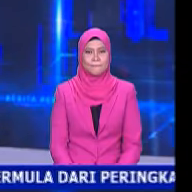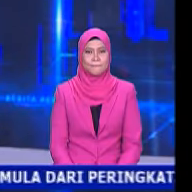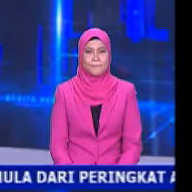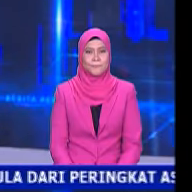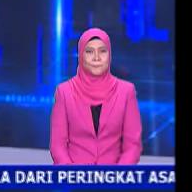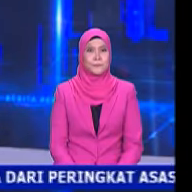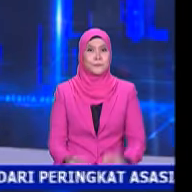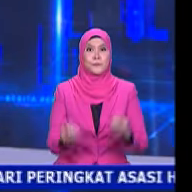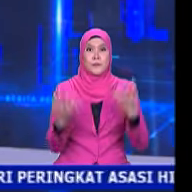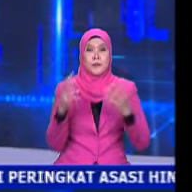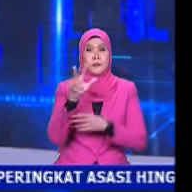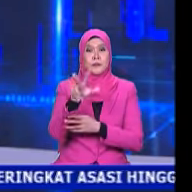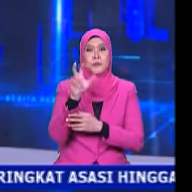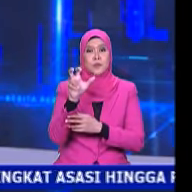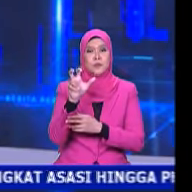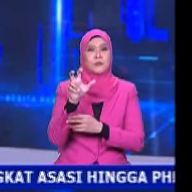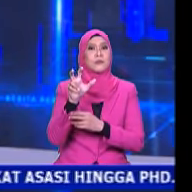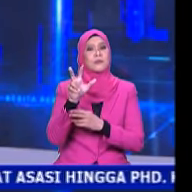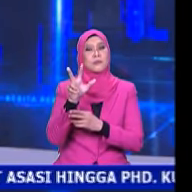Sebanyak